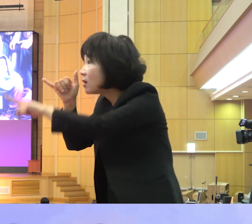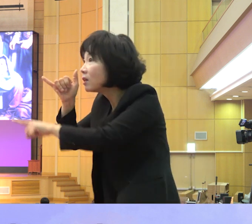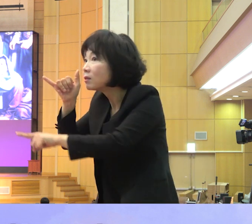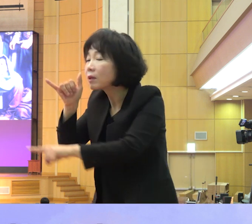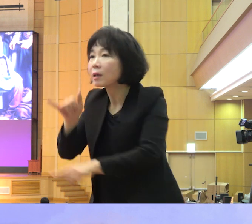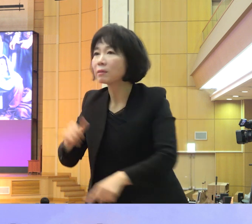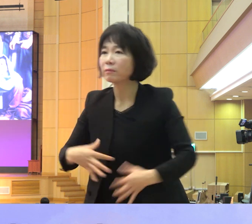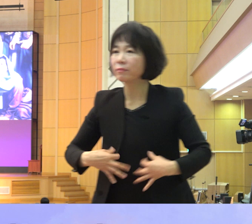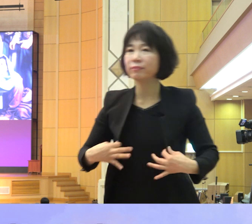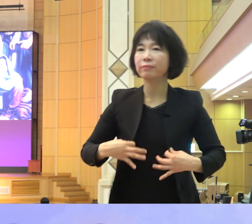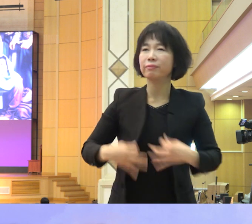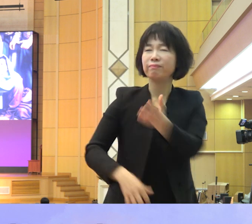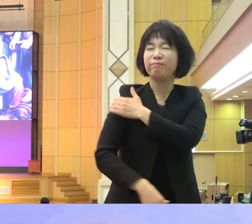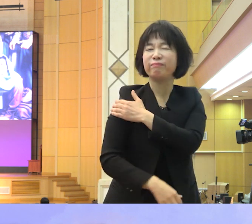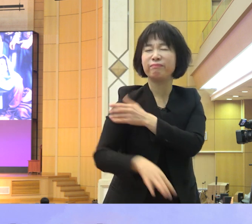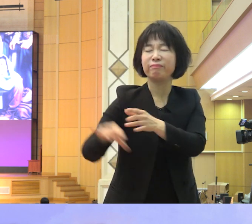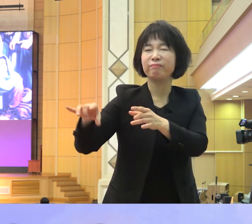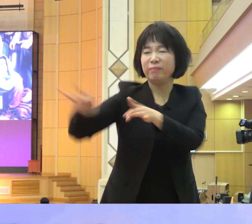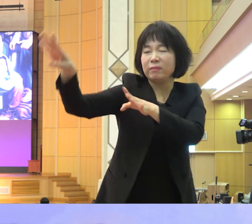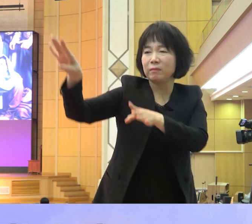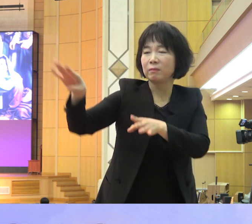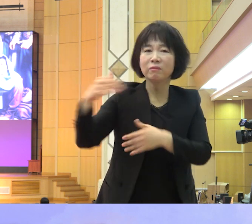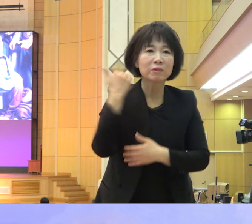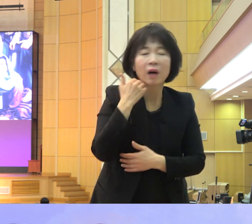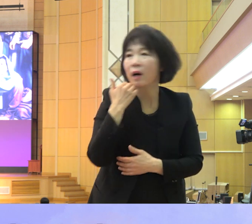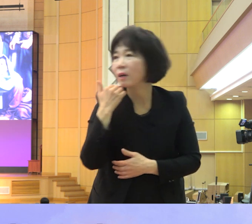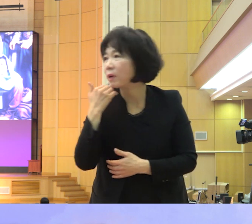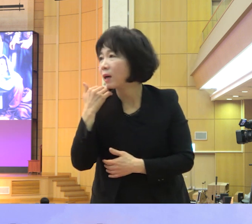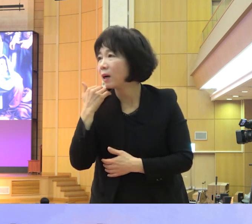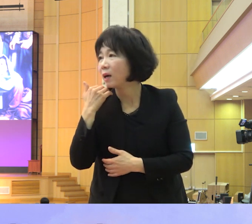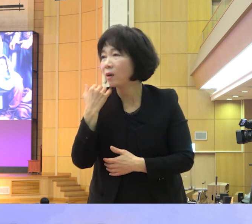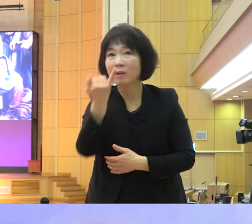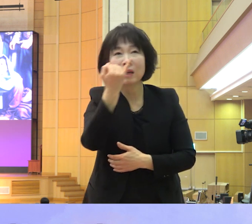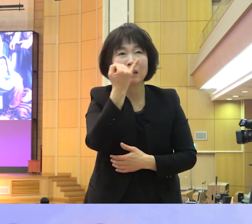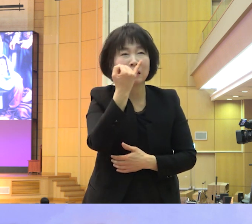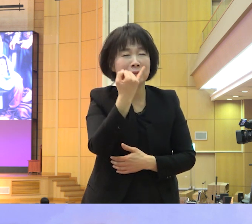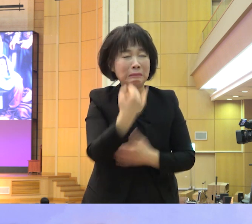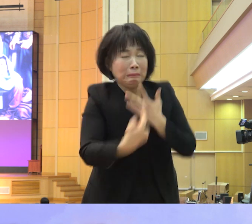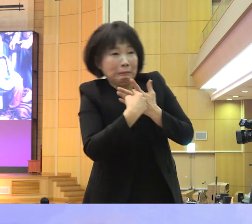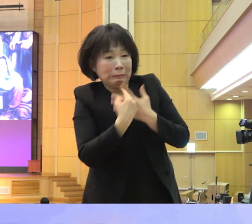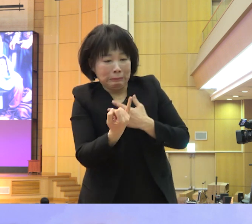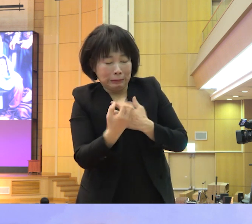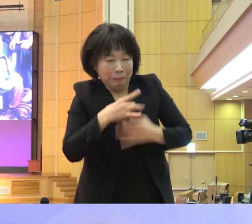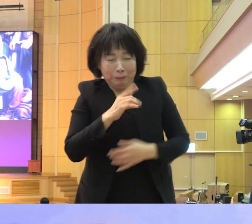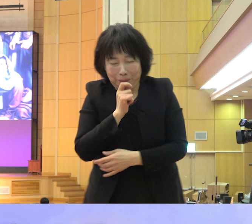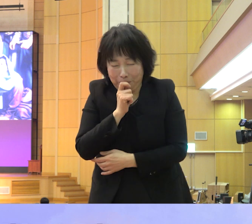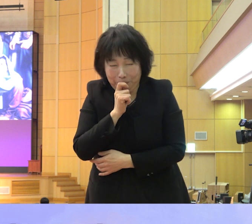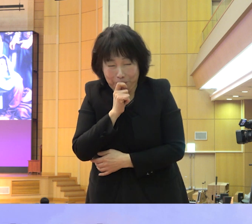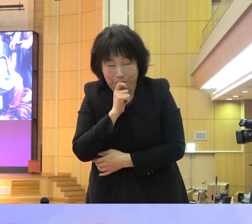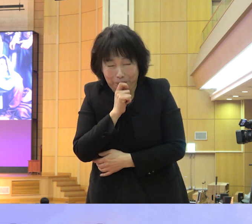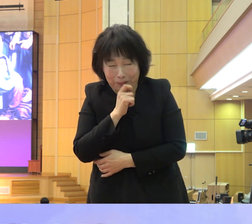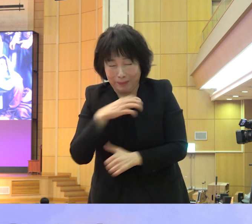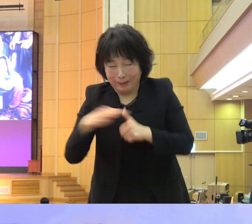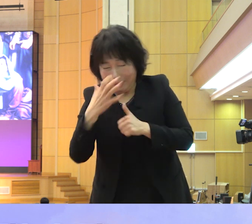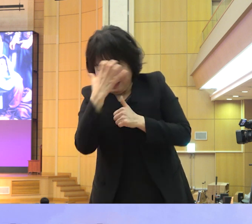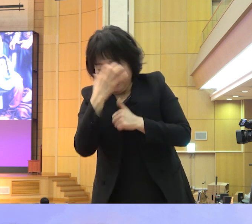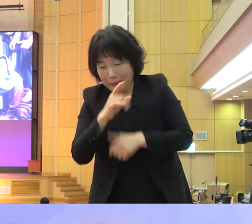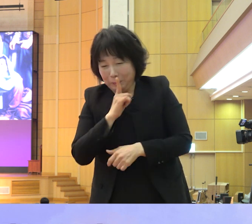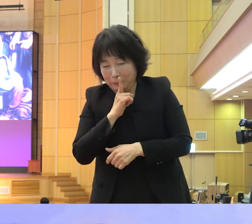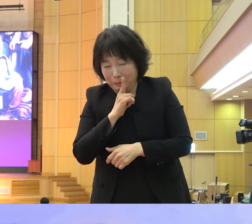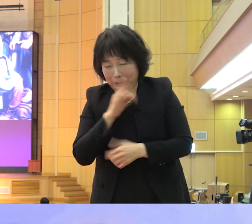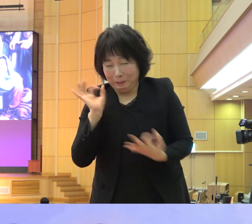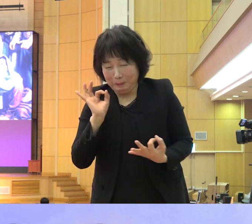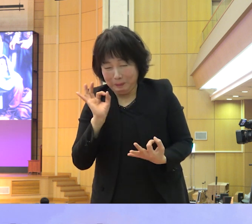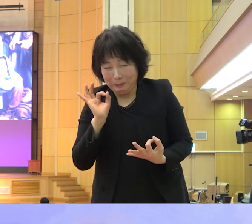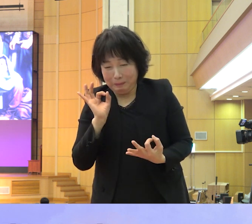댈 수가 없는 건데 손을 대었으니 나는 큰일 났구나. 감히 말을 못하고 있는 거예요.